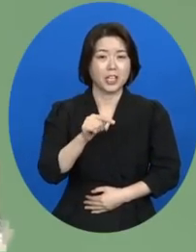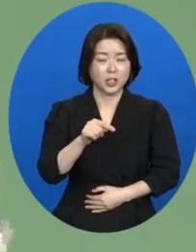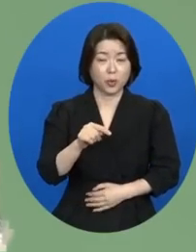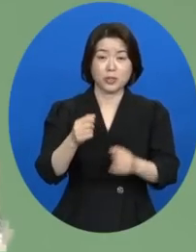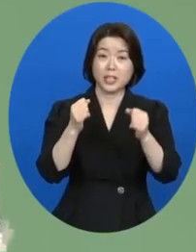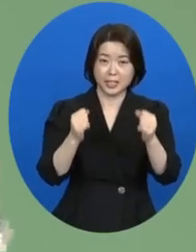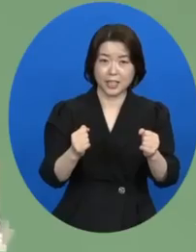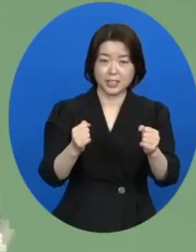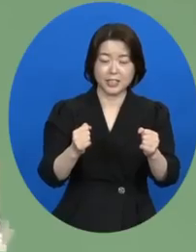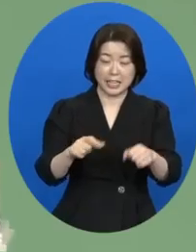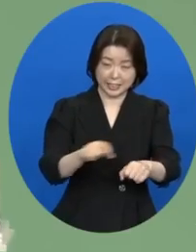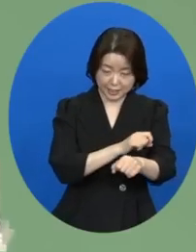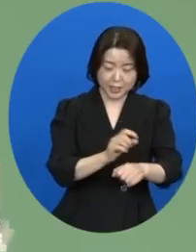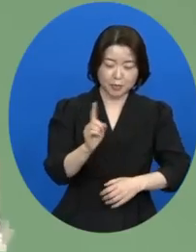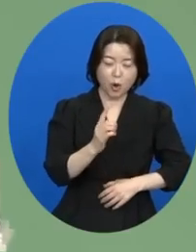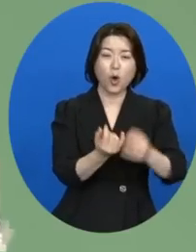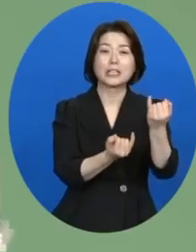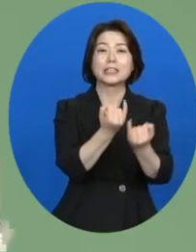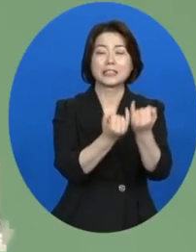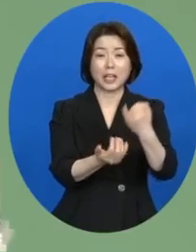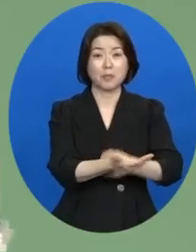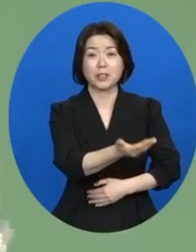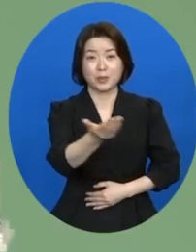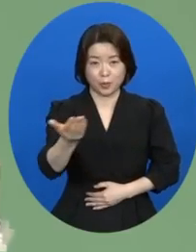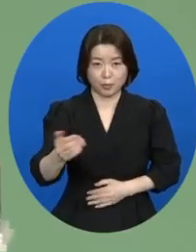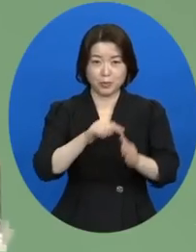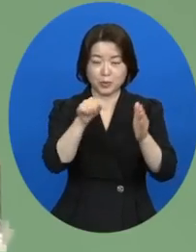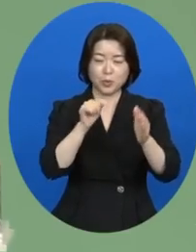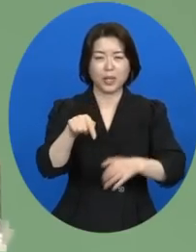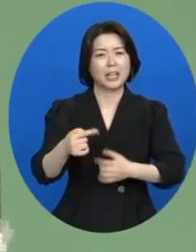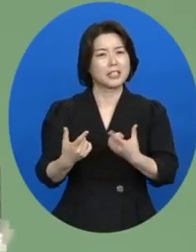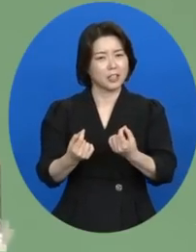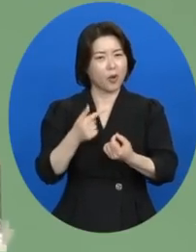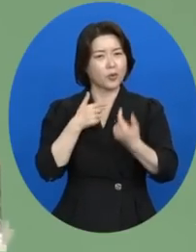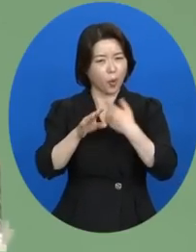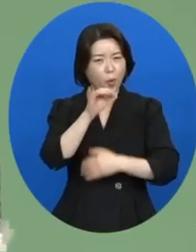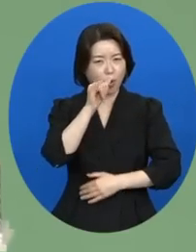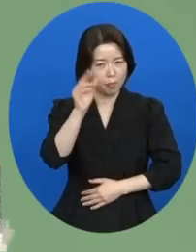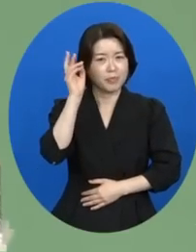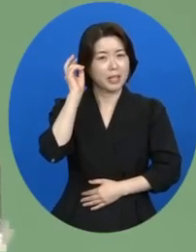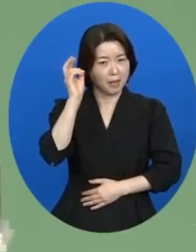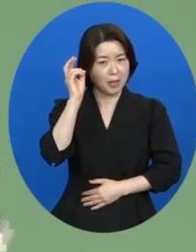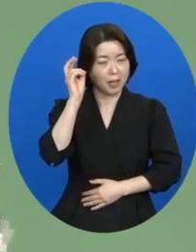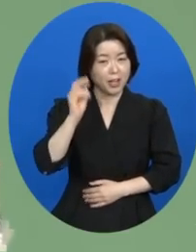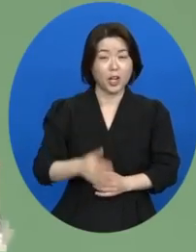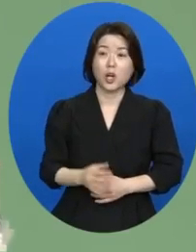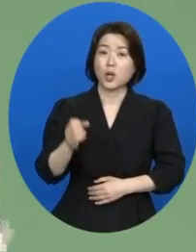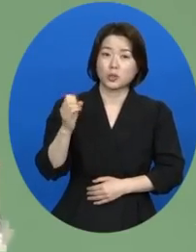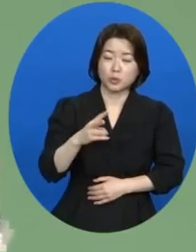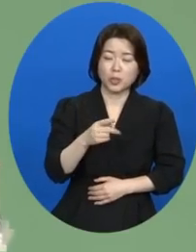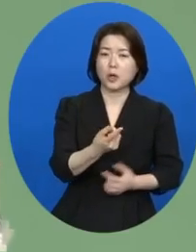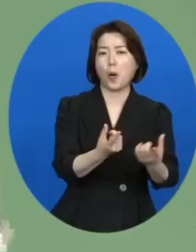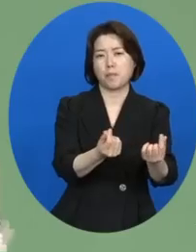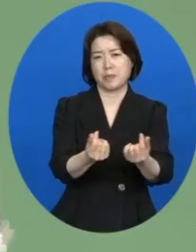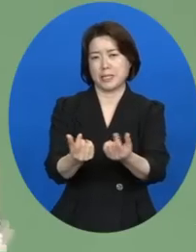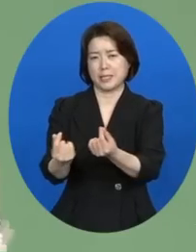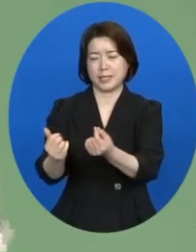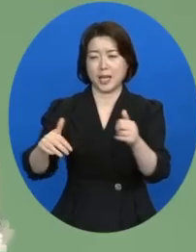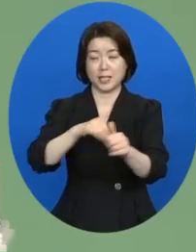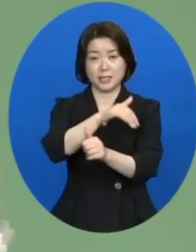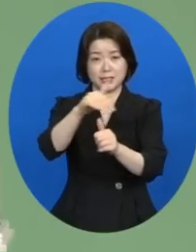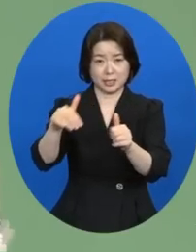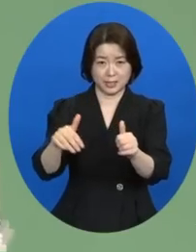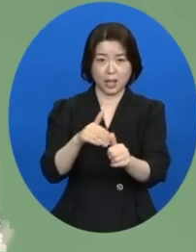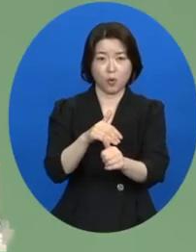계신 특히 자매님들 중에 이런 경험이 있으셨던지 아니면 이와 비슷한